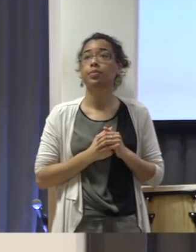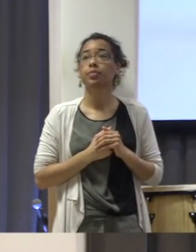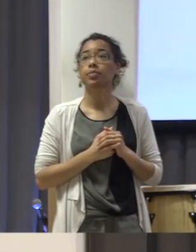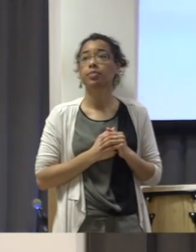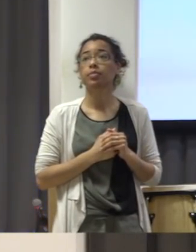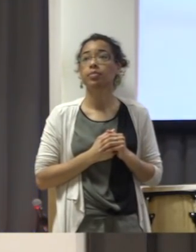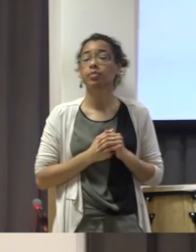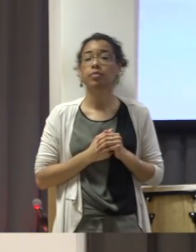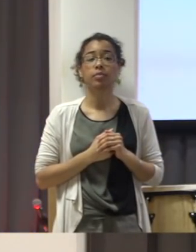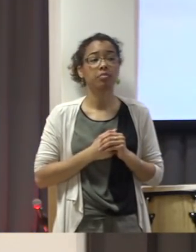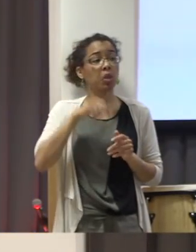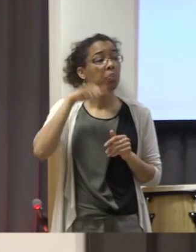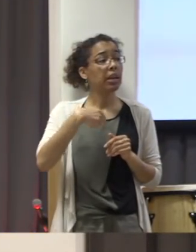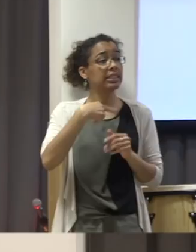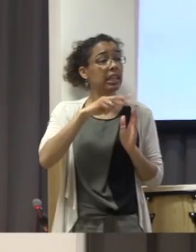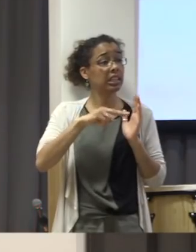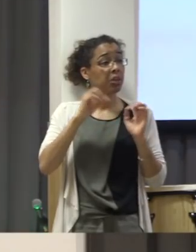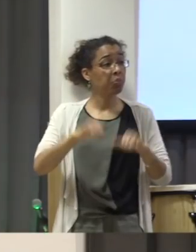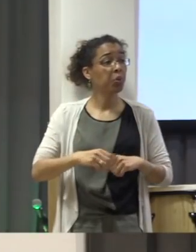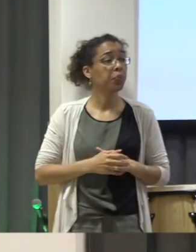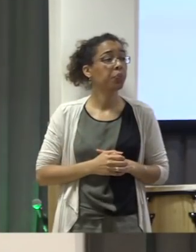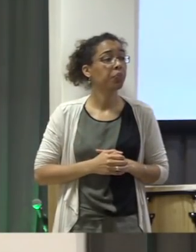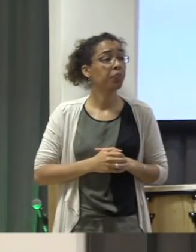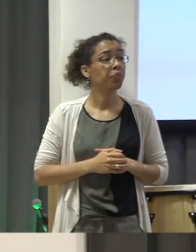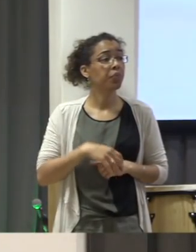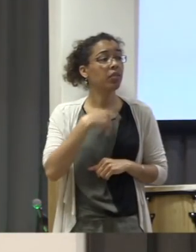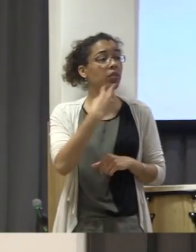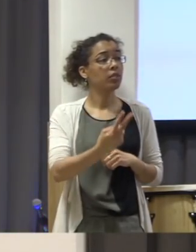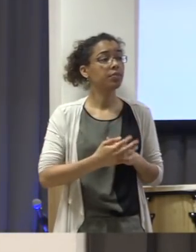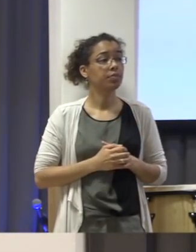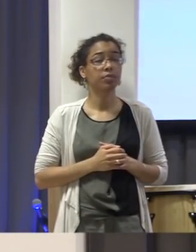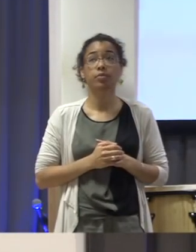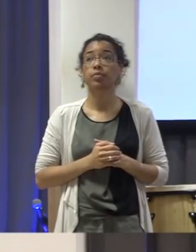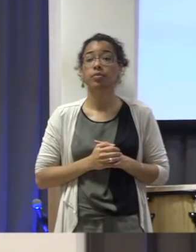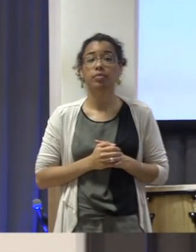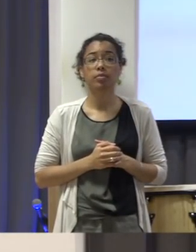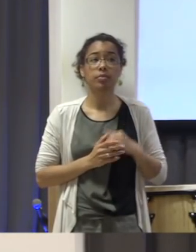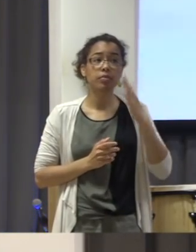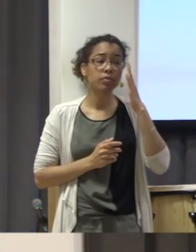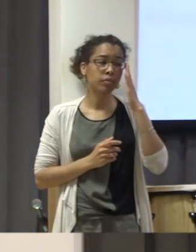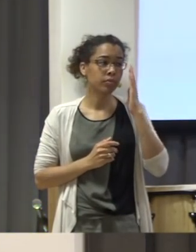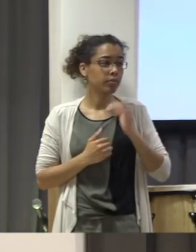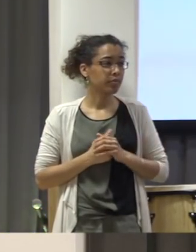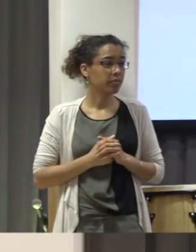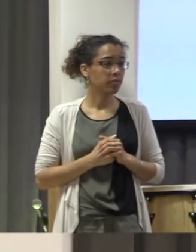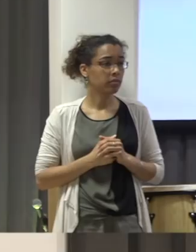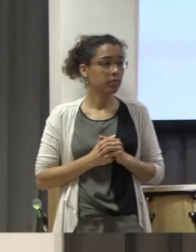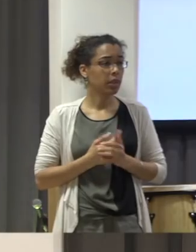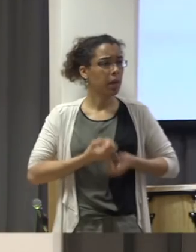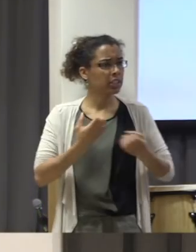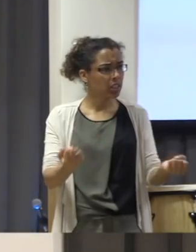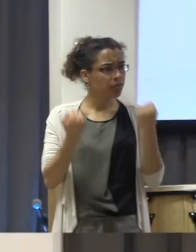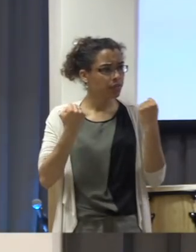lire dans la salle, si quelqu'un peut lire à haute voix, c'est un message qui est fort.